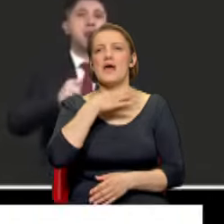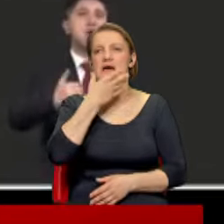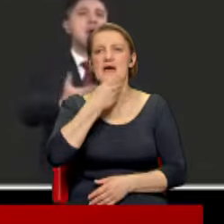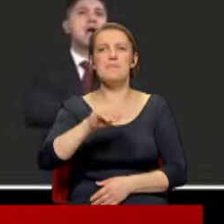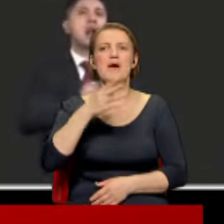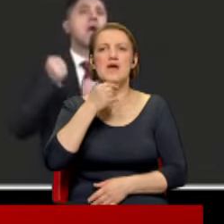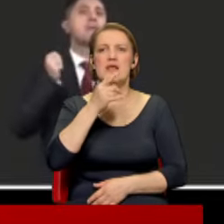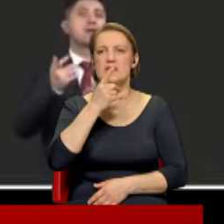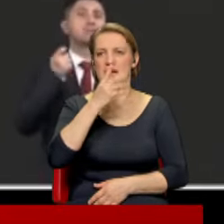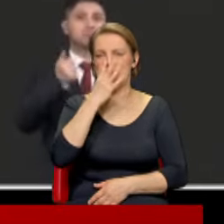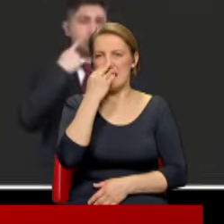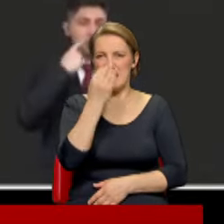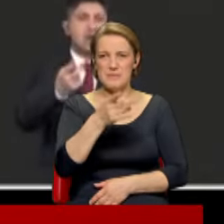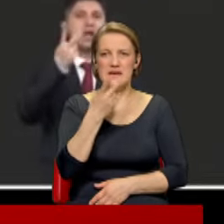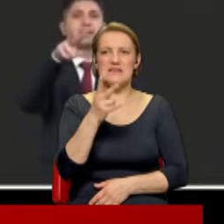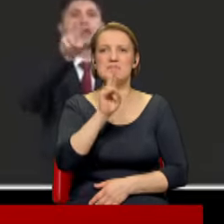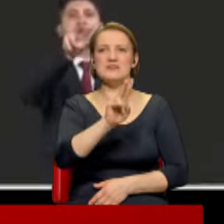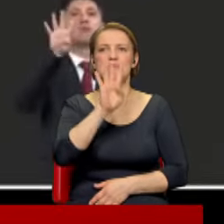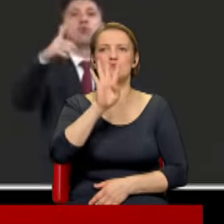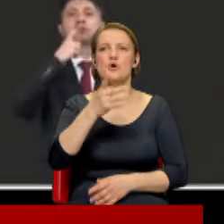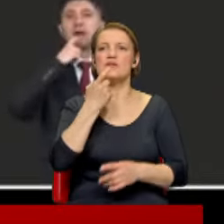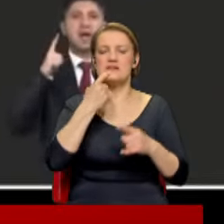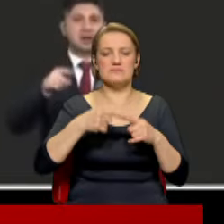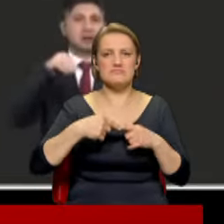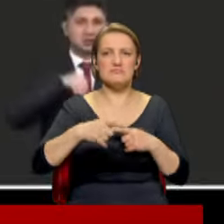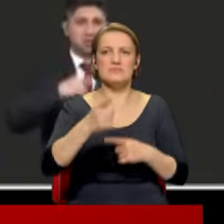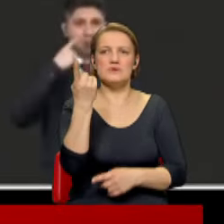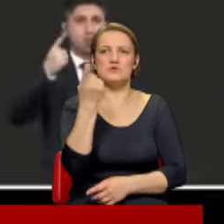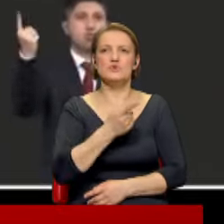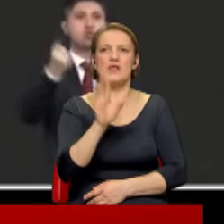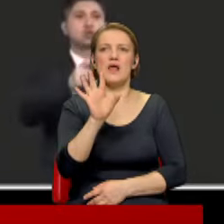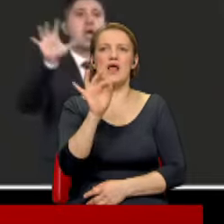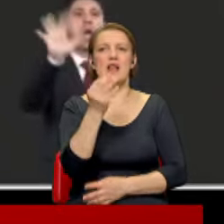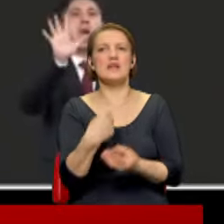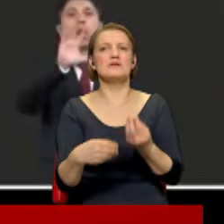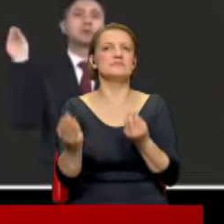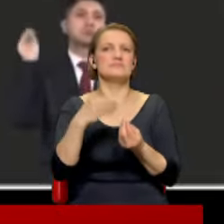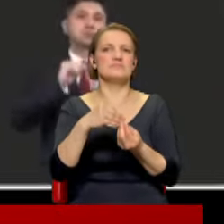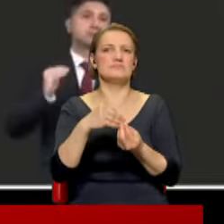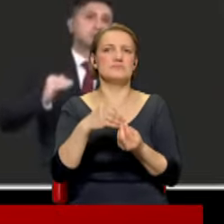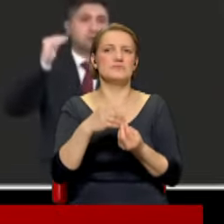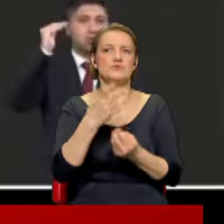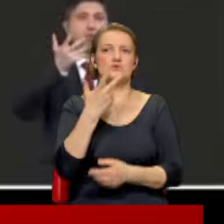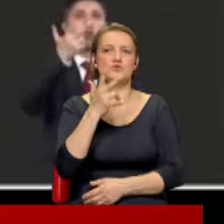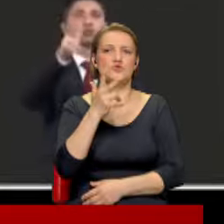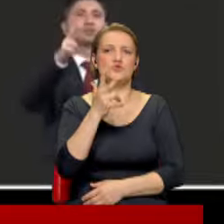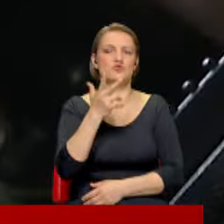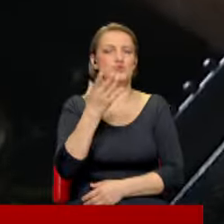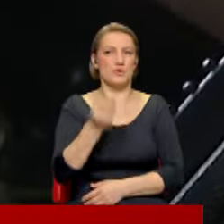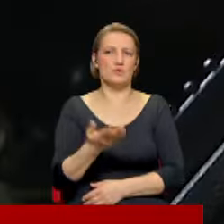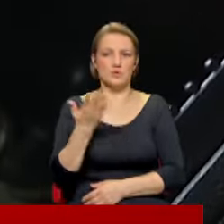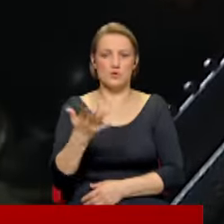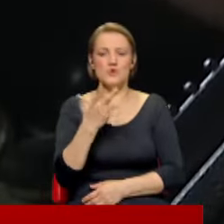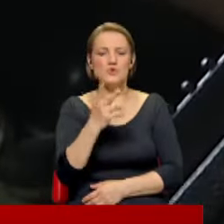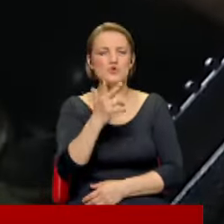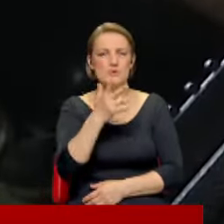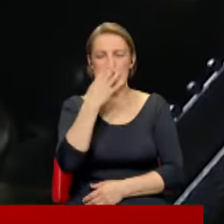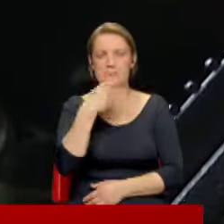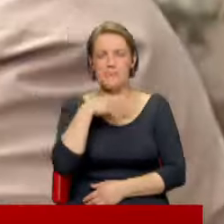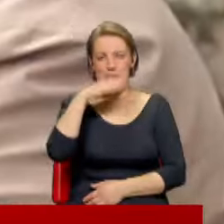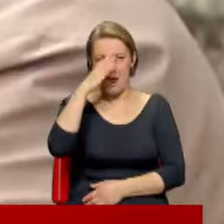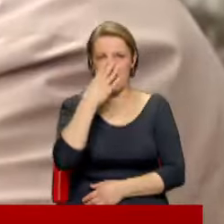ikramiyesi 2024 yılı itibariyle %50 artışla 3000 liraya çıktı. 3000 liralık